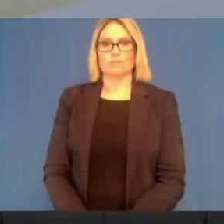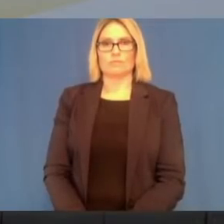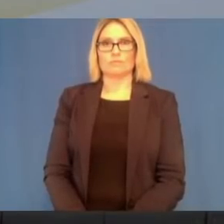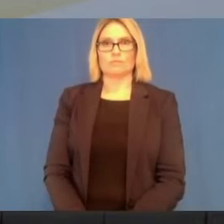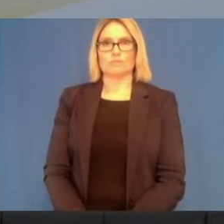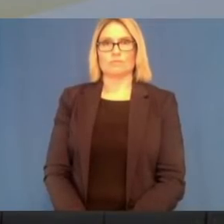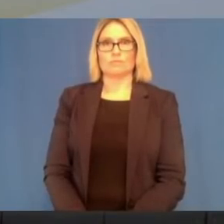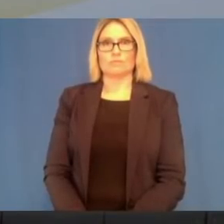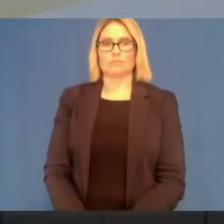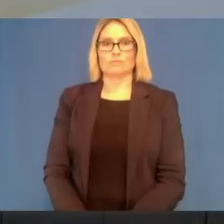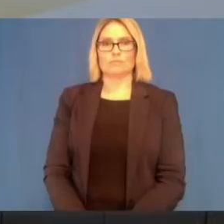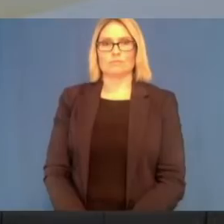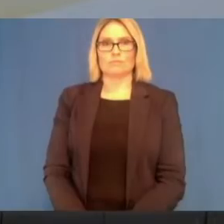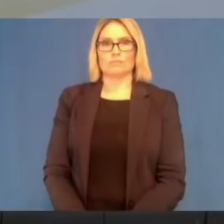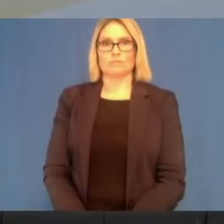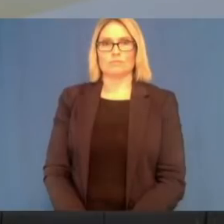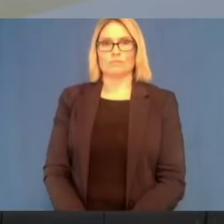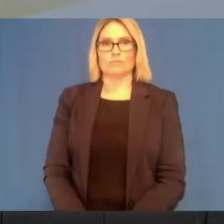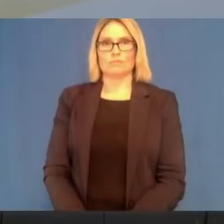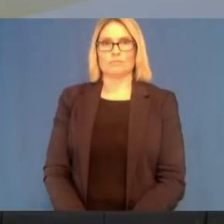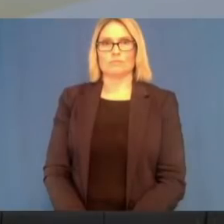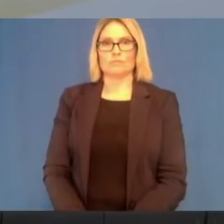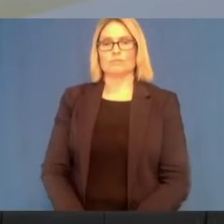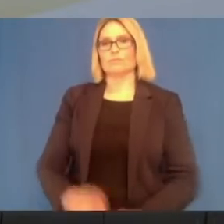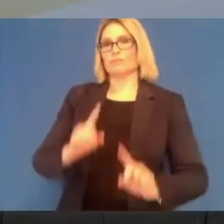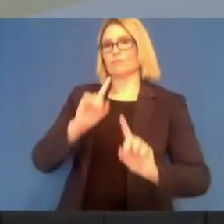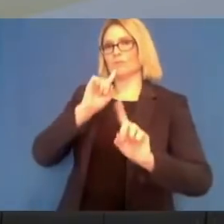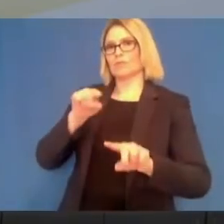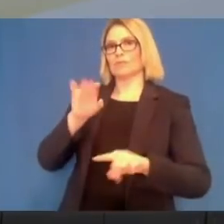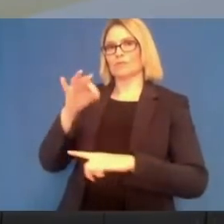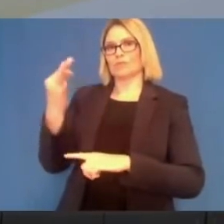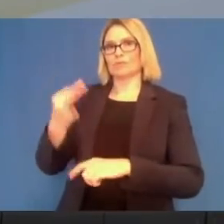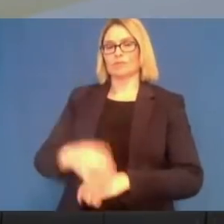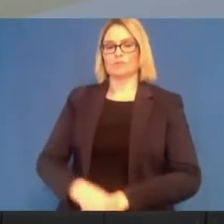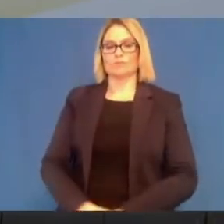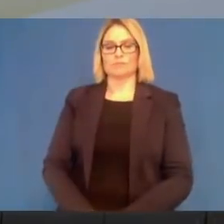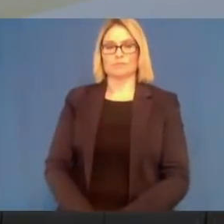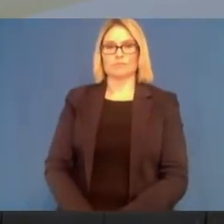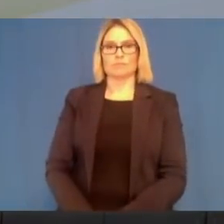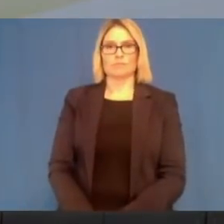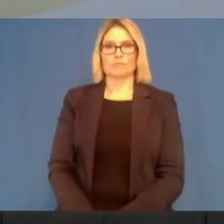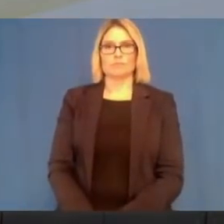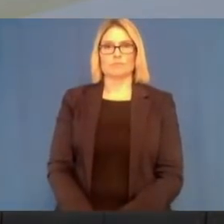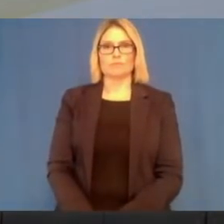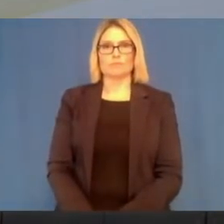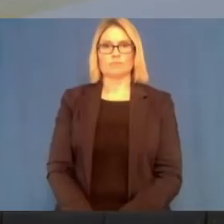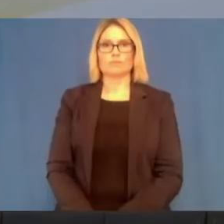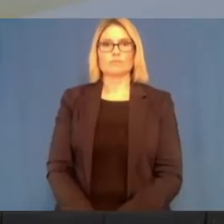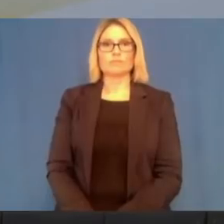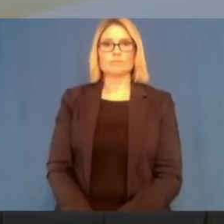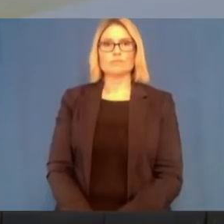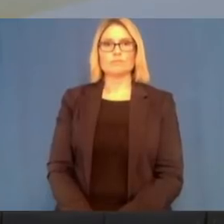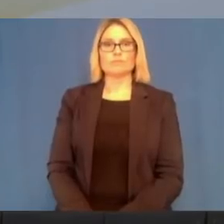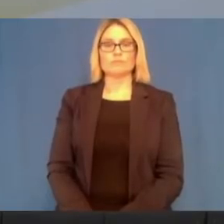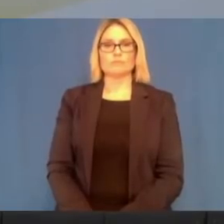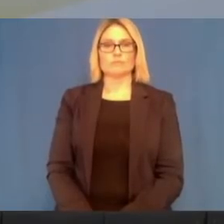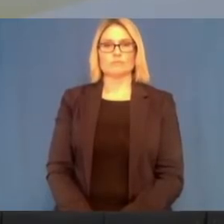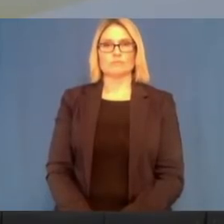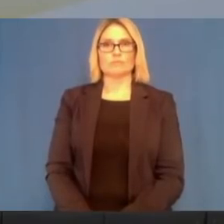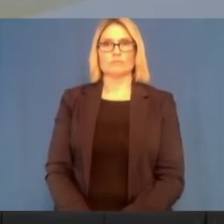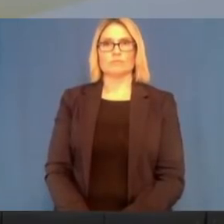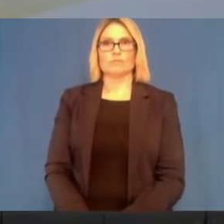matin? Oui, bonjour Laurent. Alors, c'est une bonne question. Et puis, je pense que ça